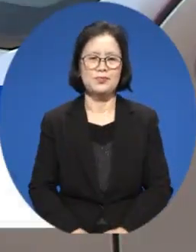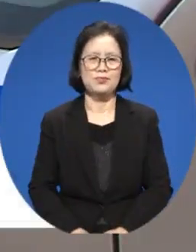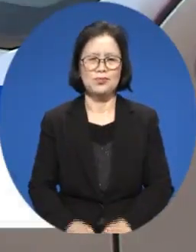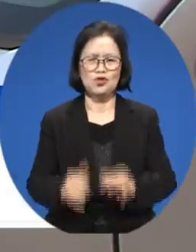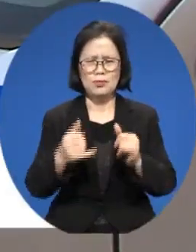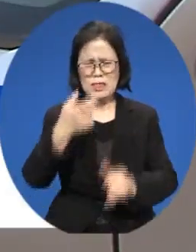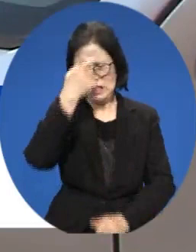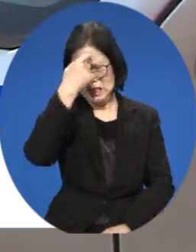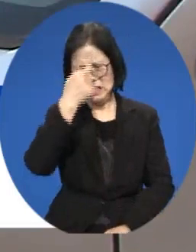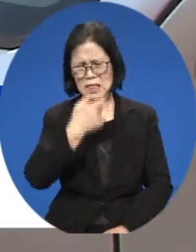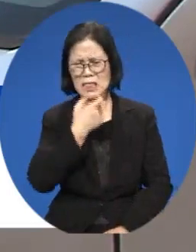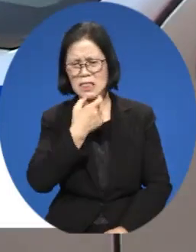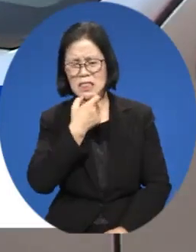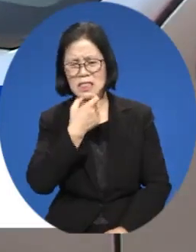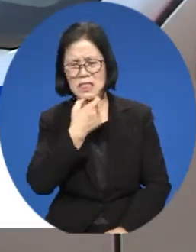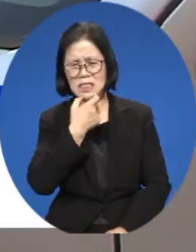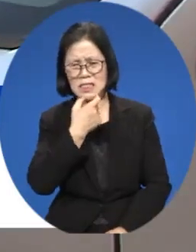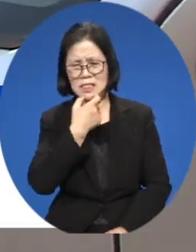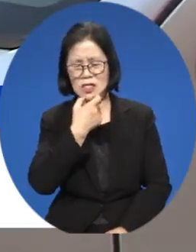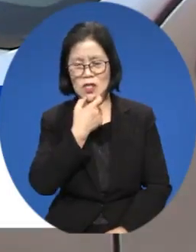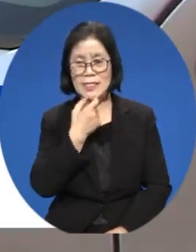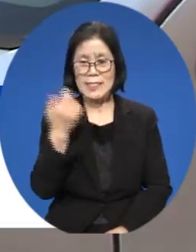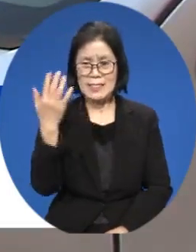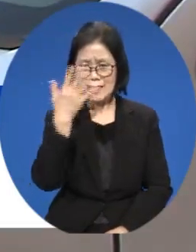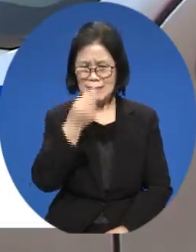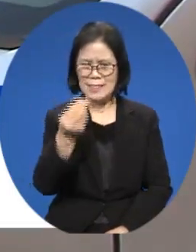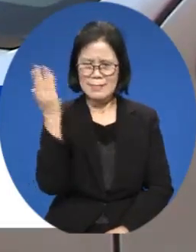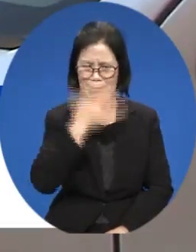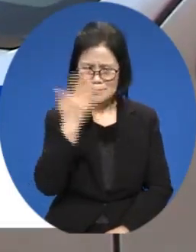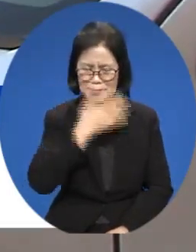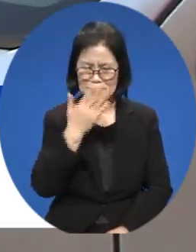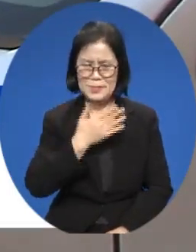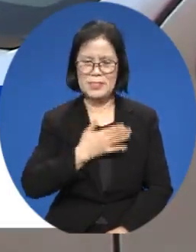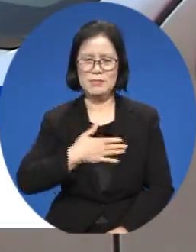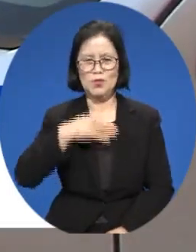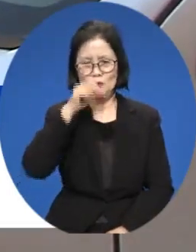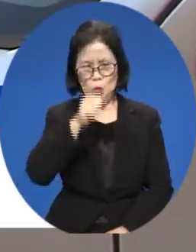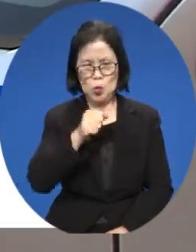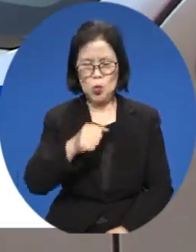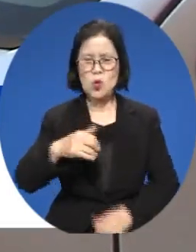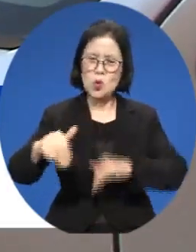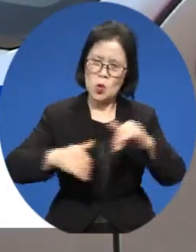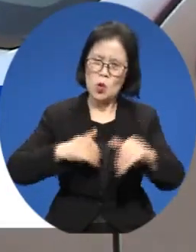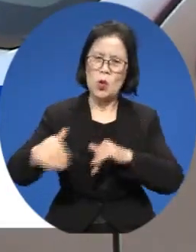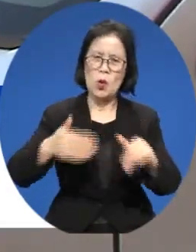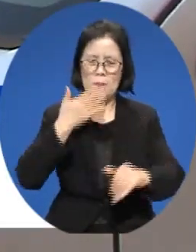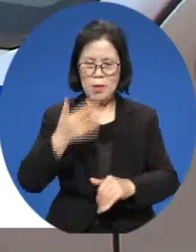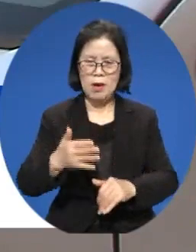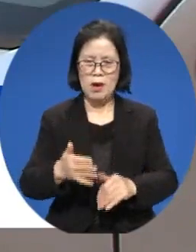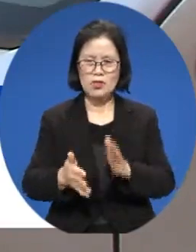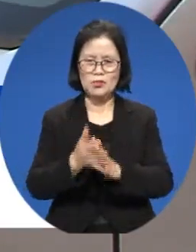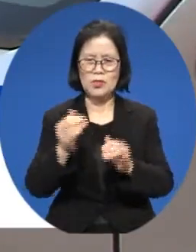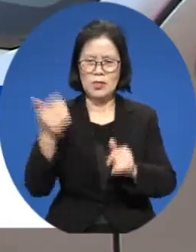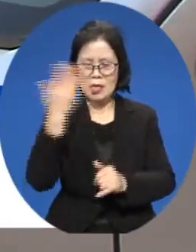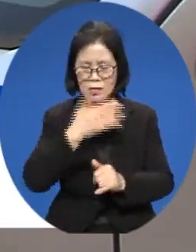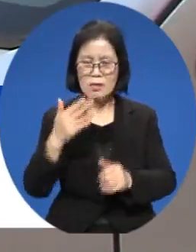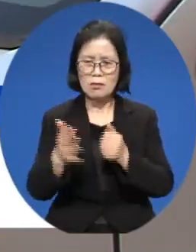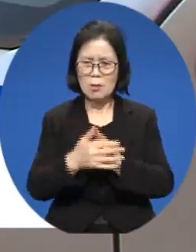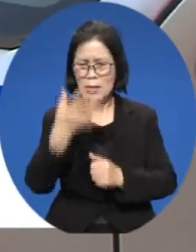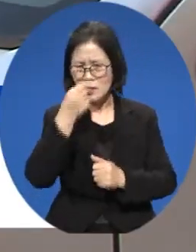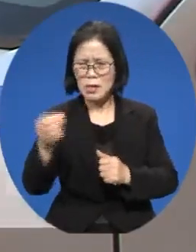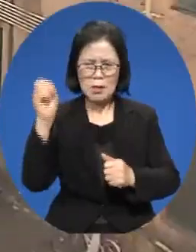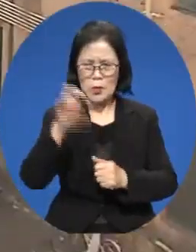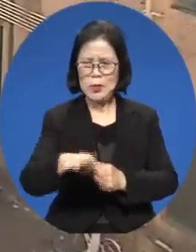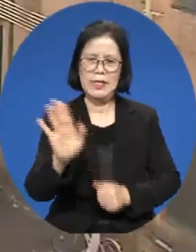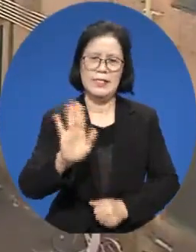줄어 있는데 시에서 이렇게 정리를 하니 기분도 좋고 or 수 있고 또 짐들 도넛을 이렇게 크다니 까지 쌔끈한